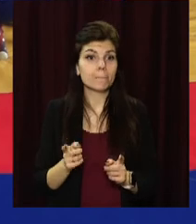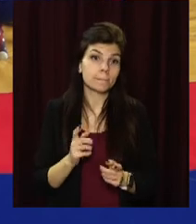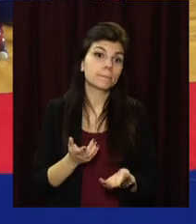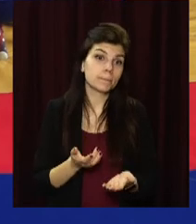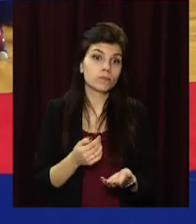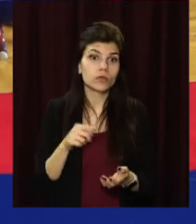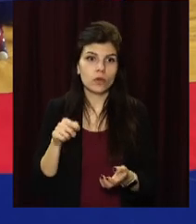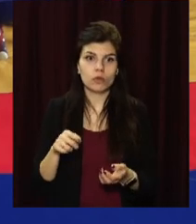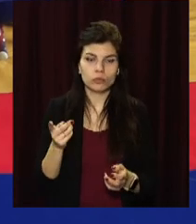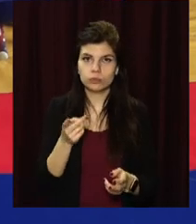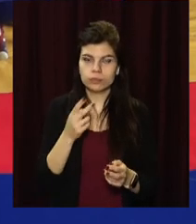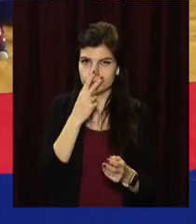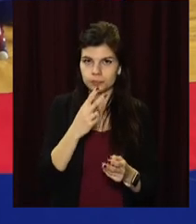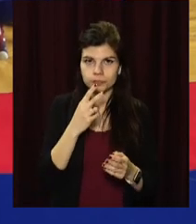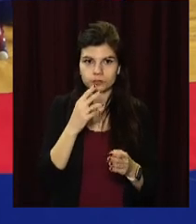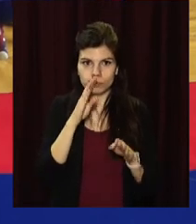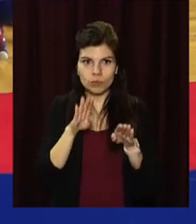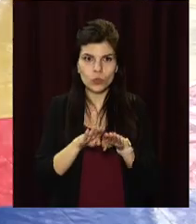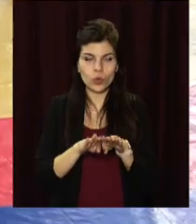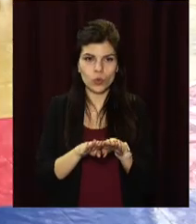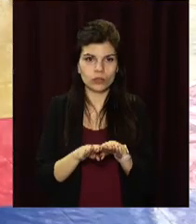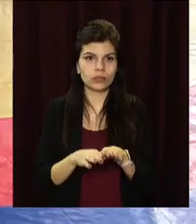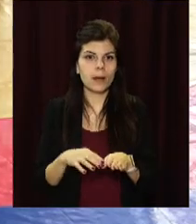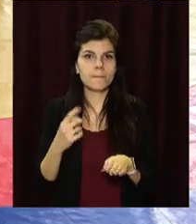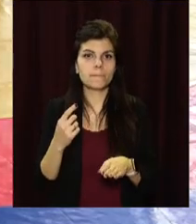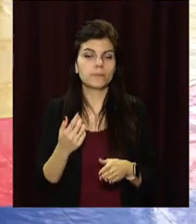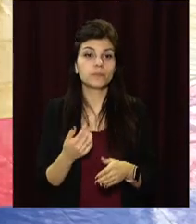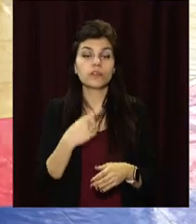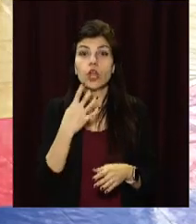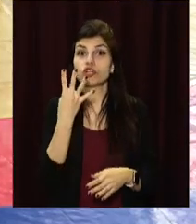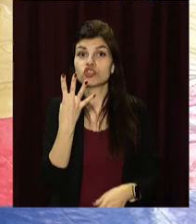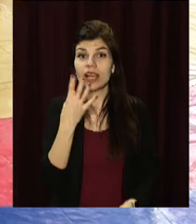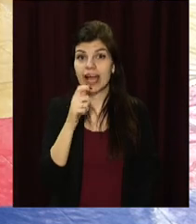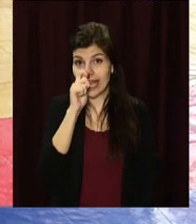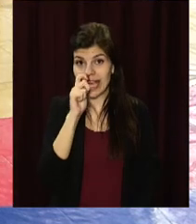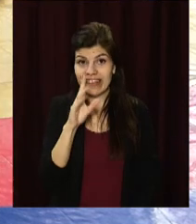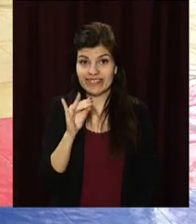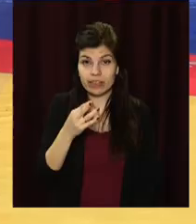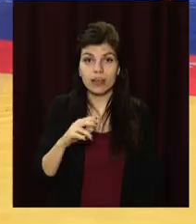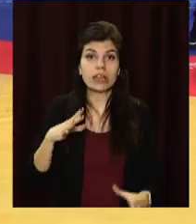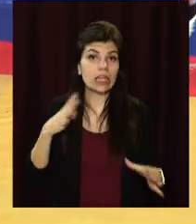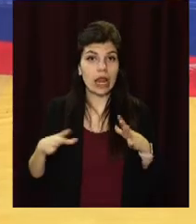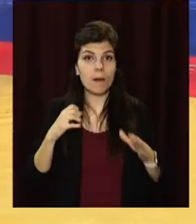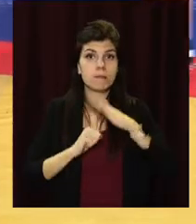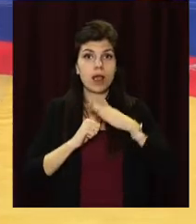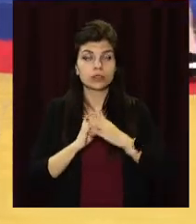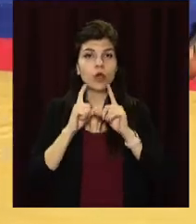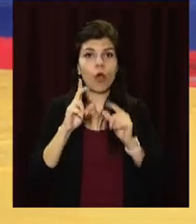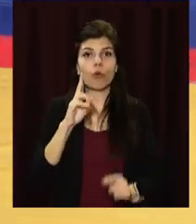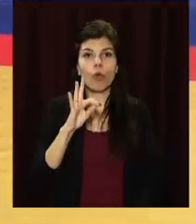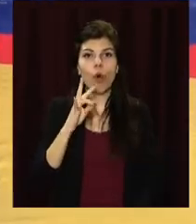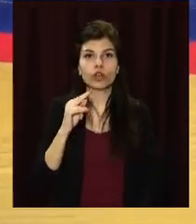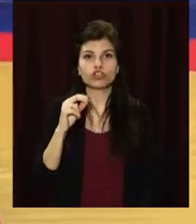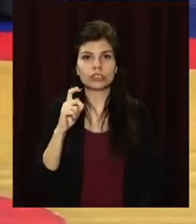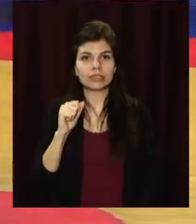они дублируют первых номеров. Вже 4 квітня спортсмени поїдуть на тренувальну базу у Конча-Заспі. Там